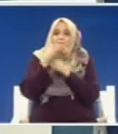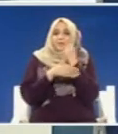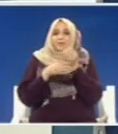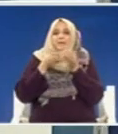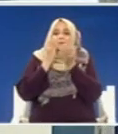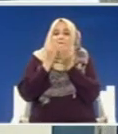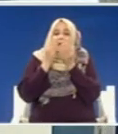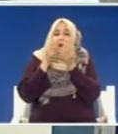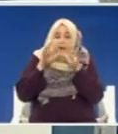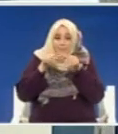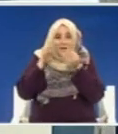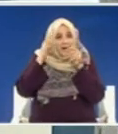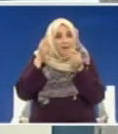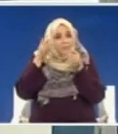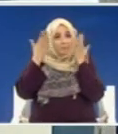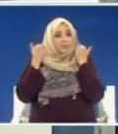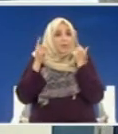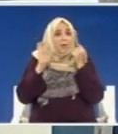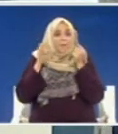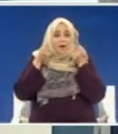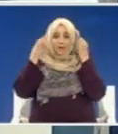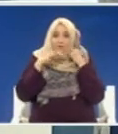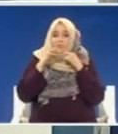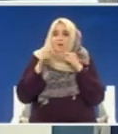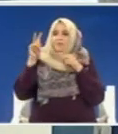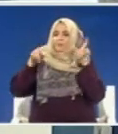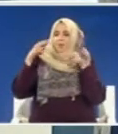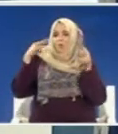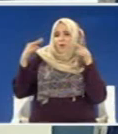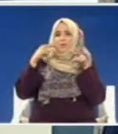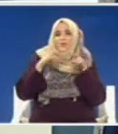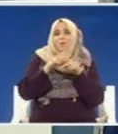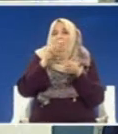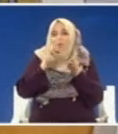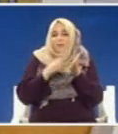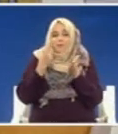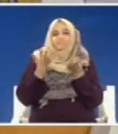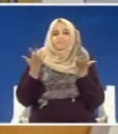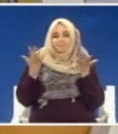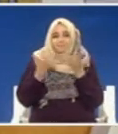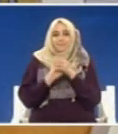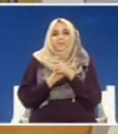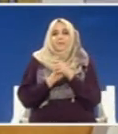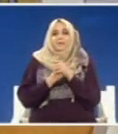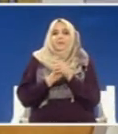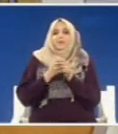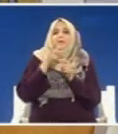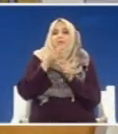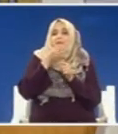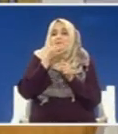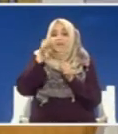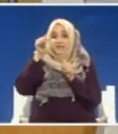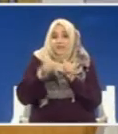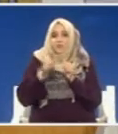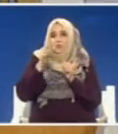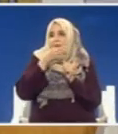للدار، خاصة في الشتاء تقريبا رأي تجمعهم كل. نعم. بما تنصح شيخ؟ أولا ربي سبحانه عز وجل قال: إن الصلاة كانت